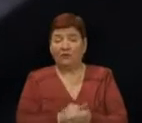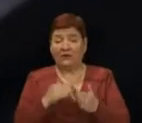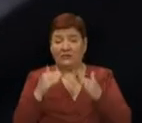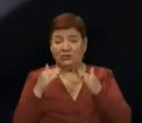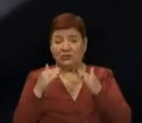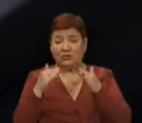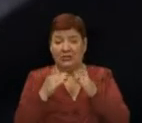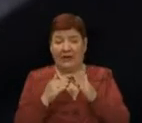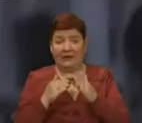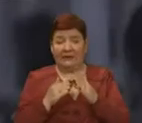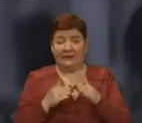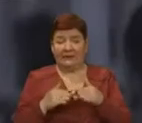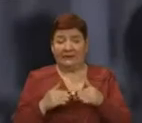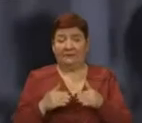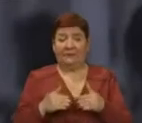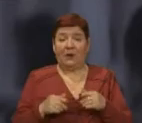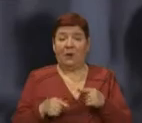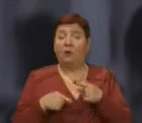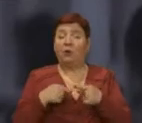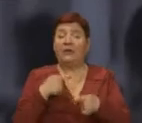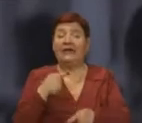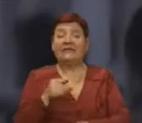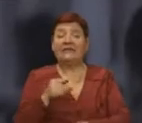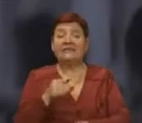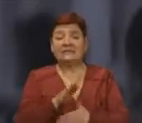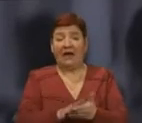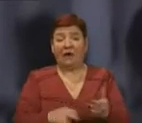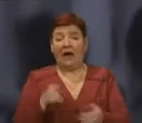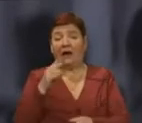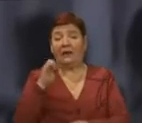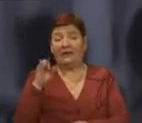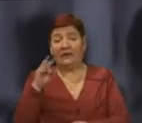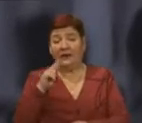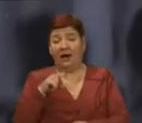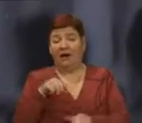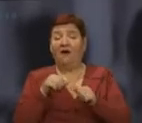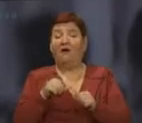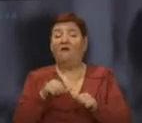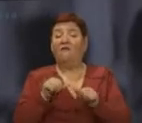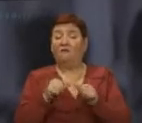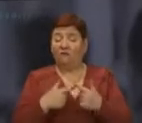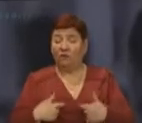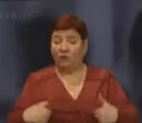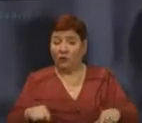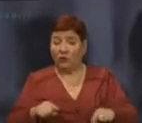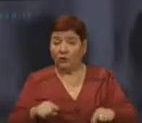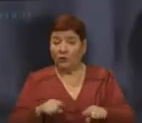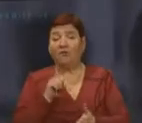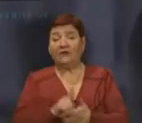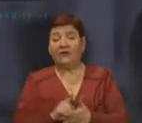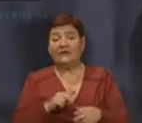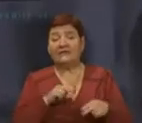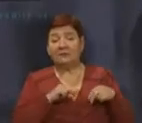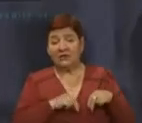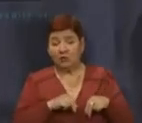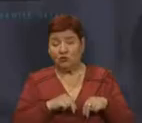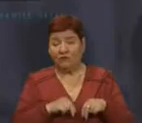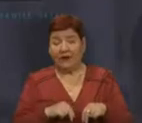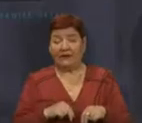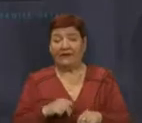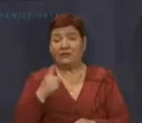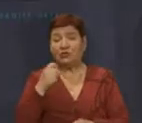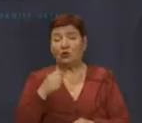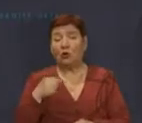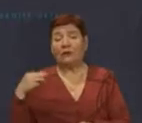житла, через подаються заявки в дію, відповідний фонд має запрацювати. Зараз вже подано